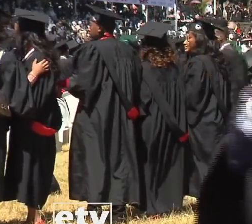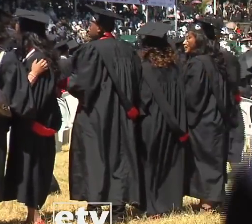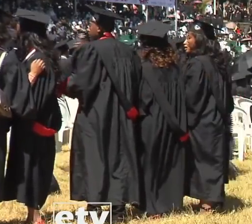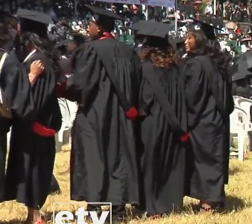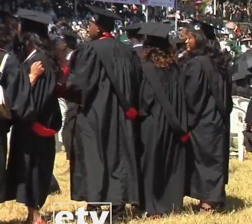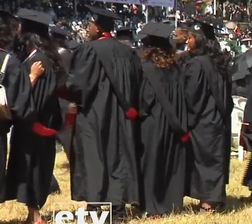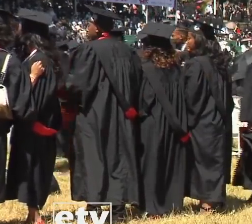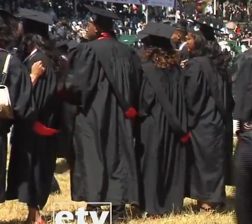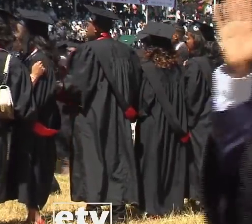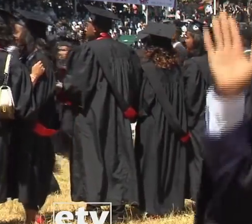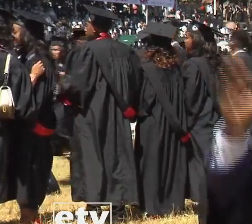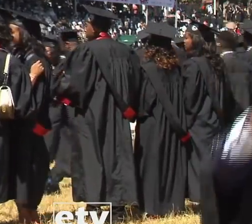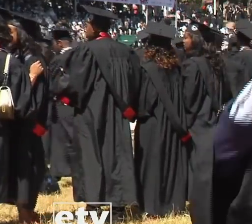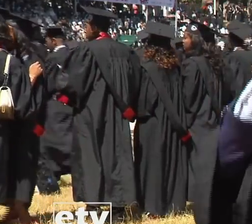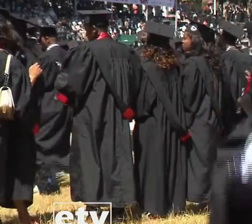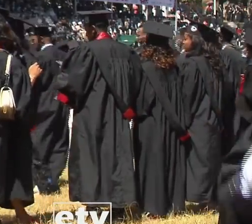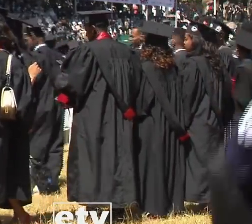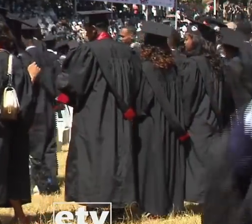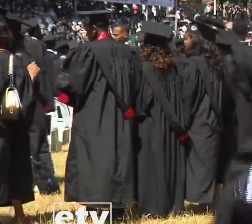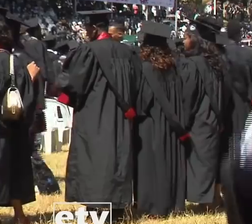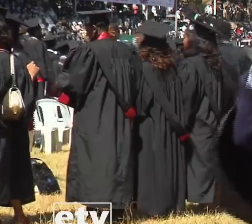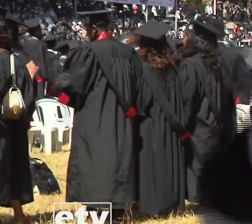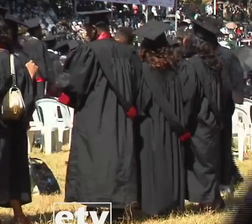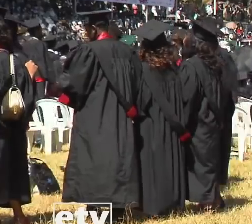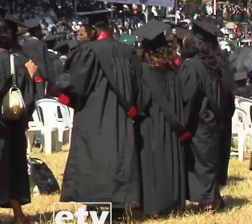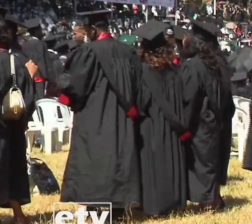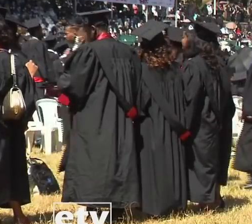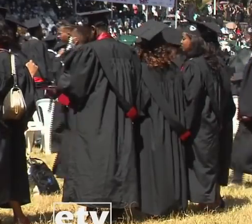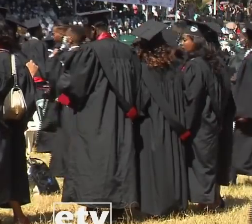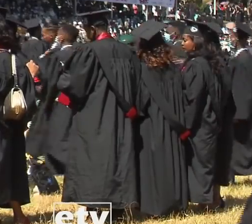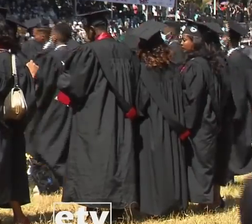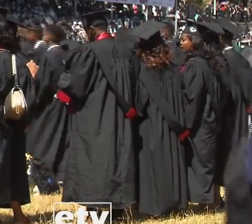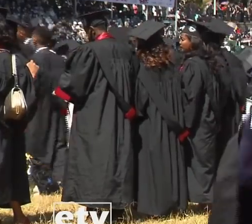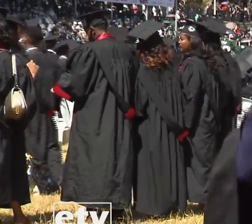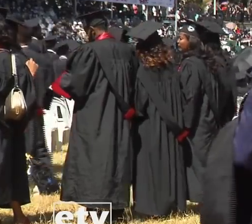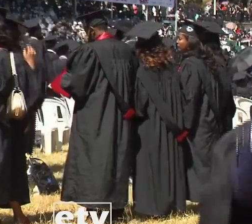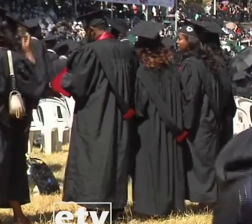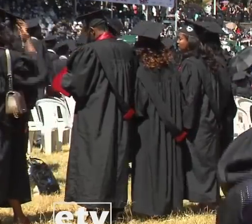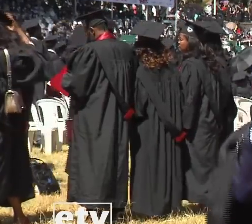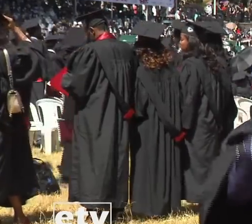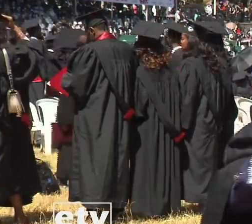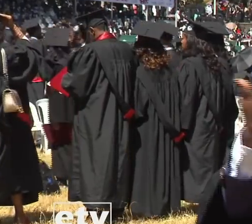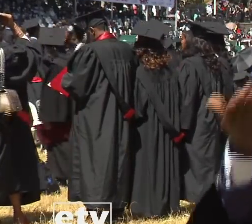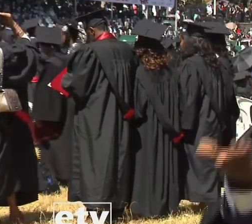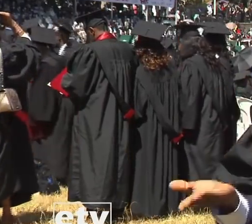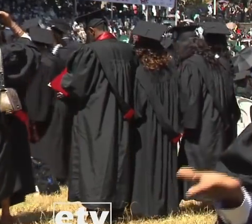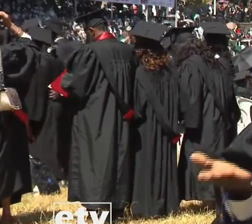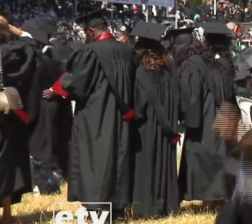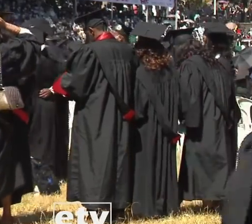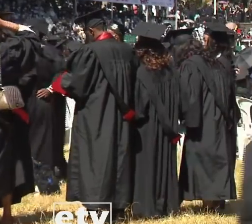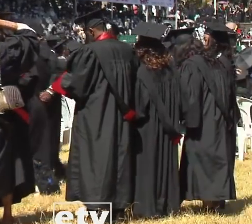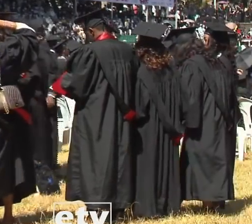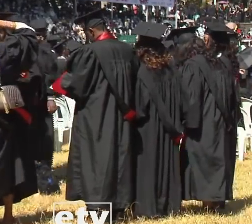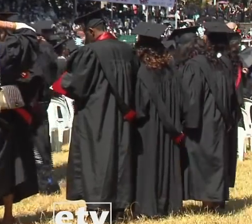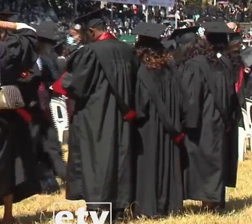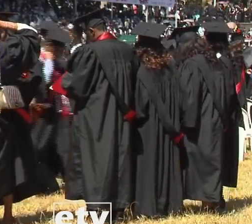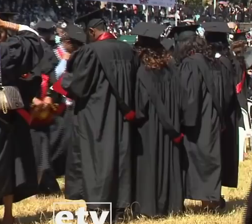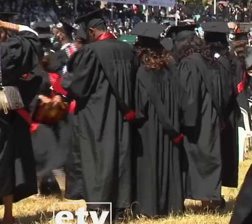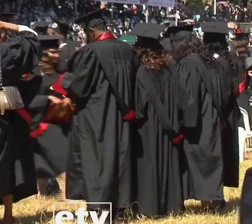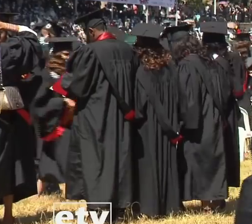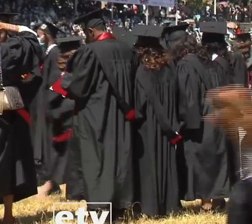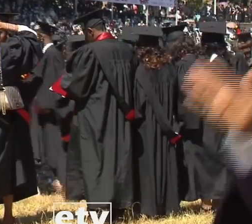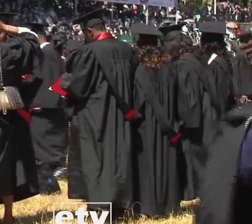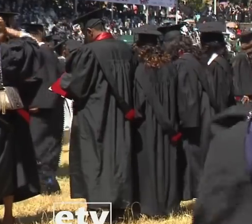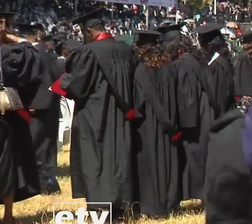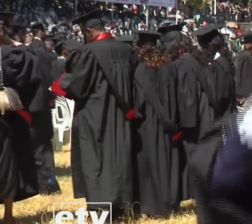ስንኖር የማይቻል ነገር የለም። ይቻላል፣ ዛሬም ይቻላል፣ አሁንም ይቻላል፣ ወደፊትም ይቻላል። ተመረቀና እግዚአብሔር ይመስገን